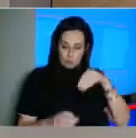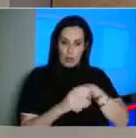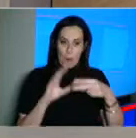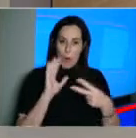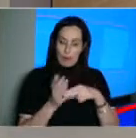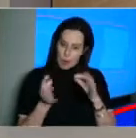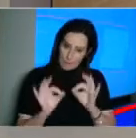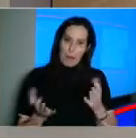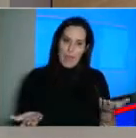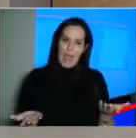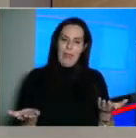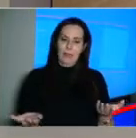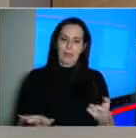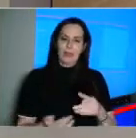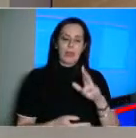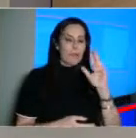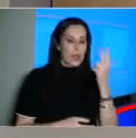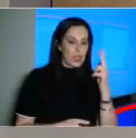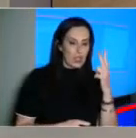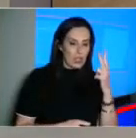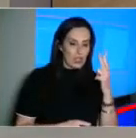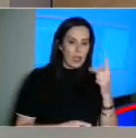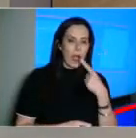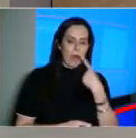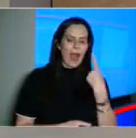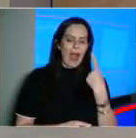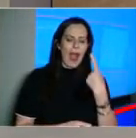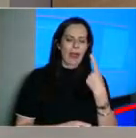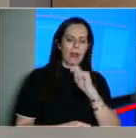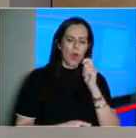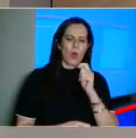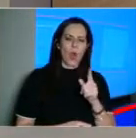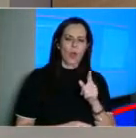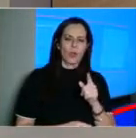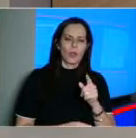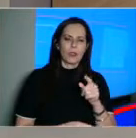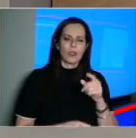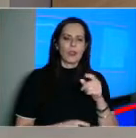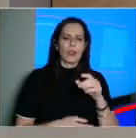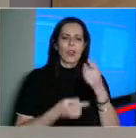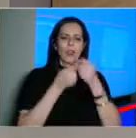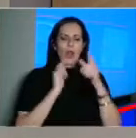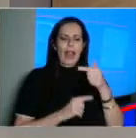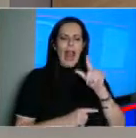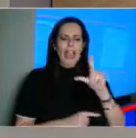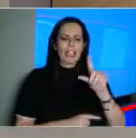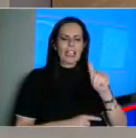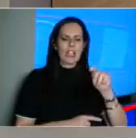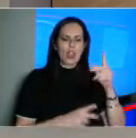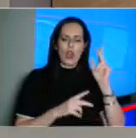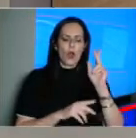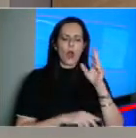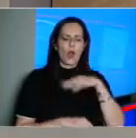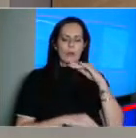להיכנס לפוליטיקה? ביום שלישי אמרה אחת המרואיינות בתוכנית, דוקטור גלית דשא, כי לא מספיק רק להביא